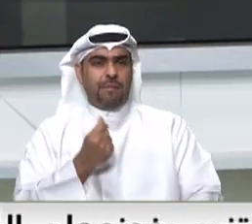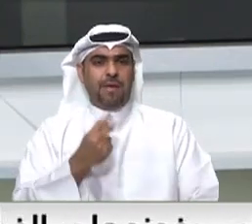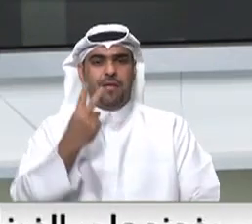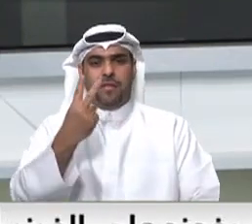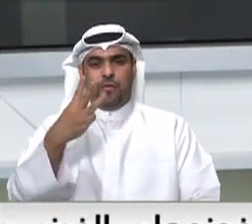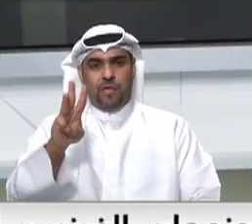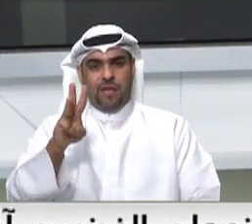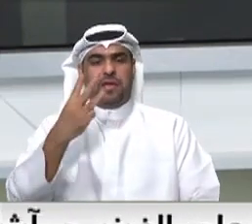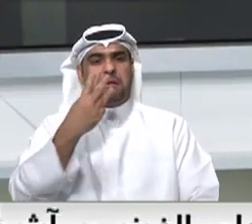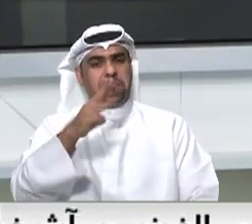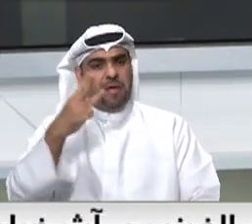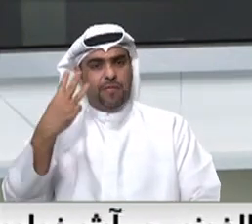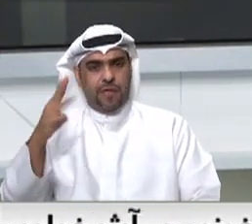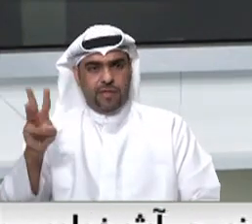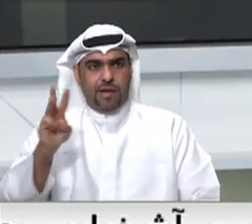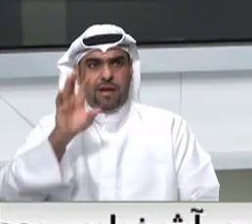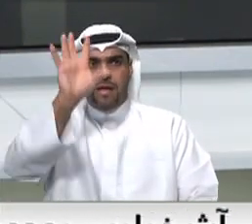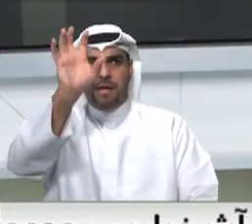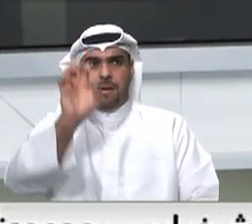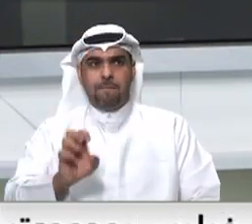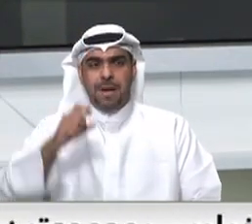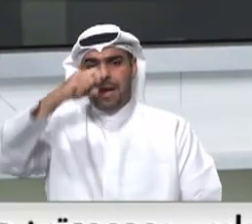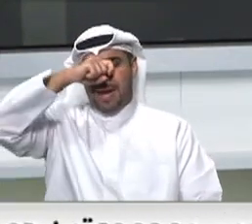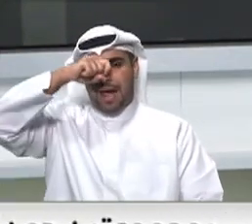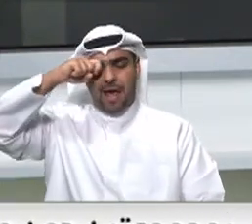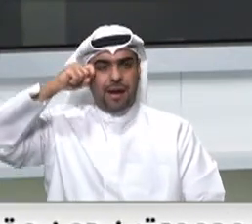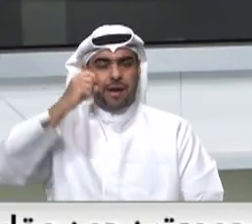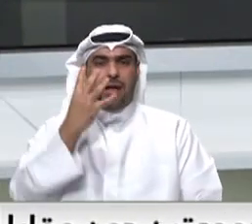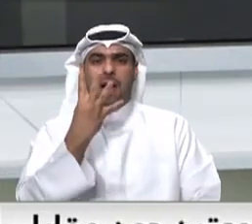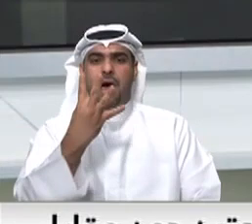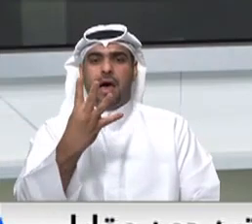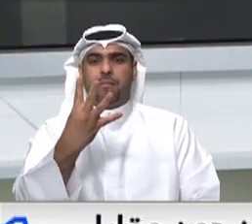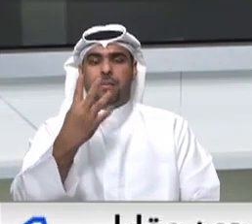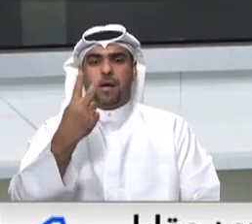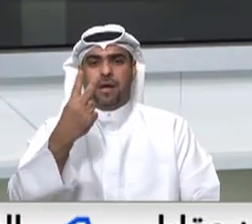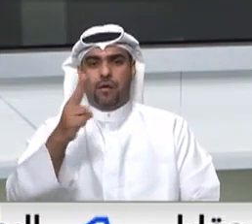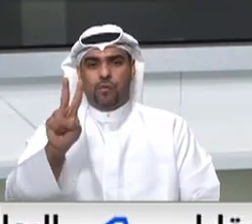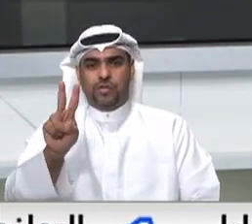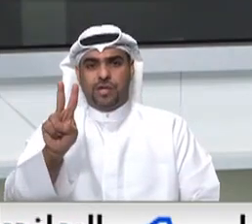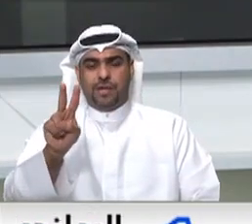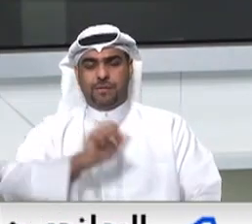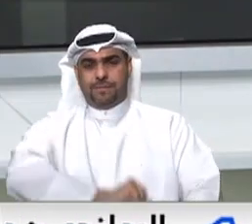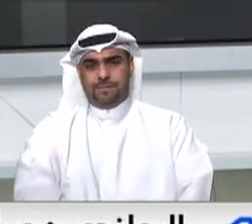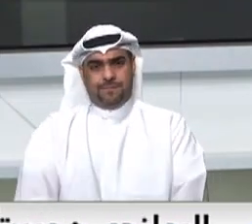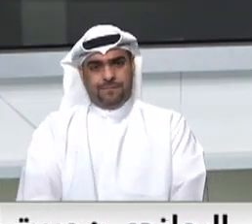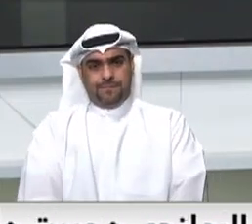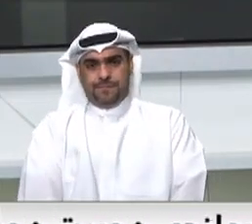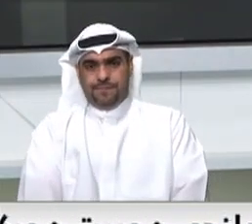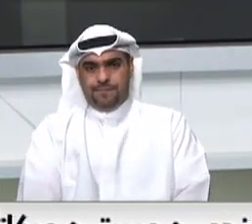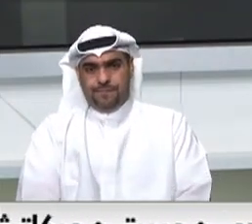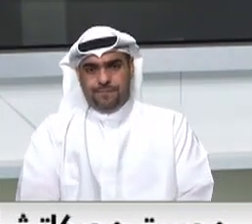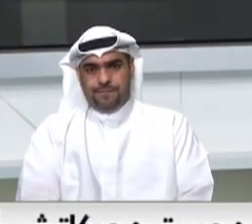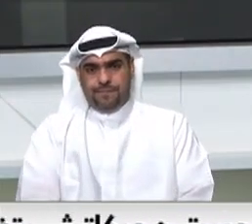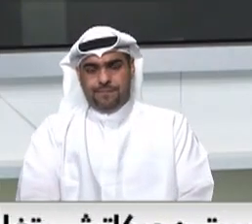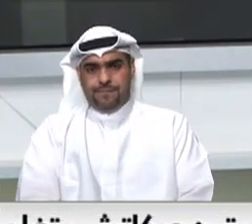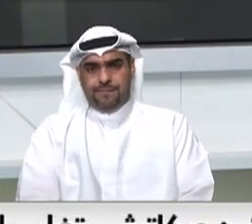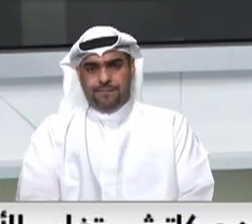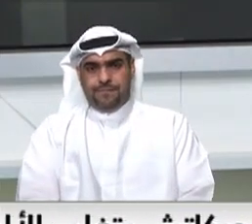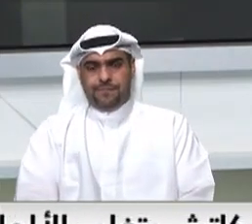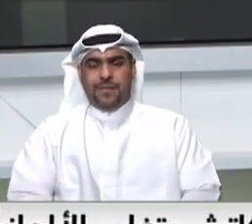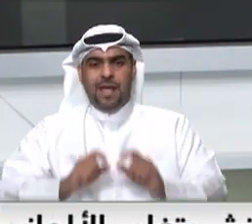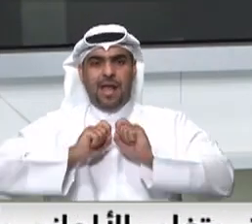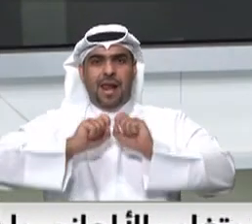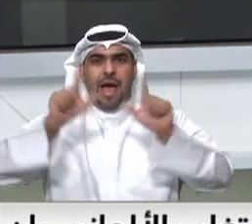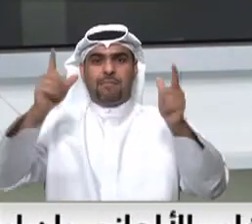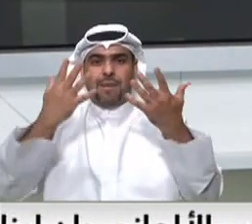بين 32 الى 33 اما الصغرى المتوقعه راح تصل الى 24 درجه مئويه اعزائي المشاهدين